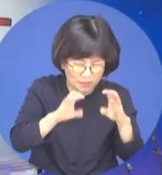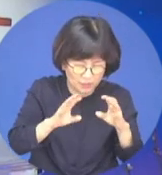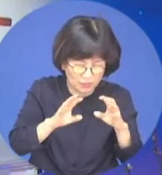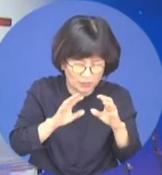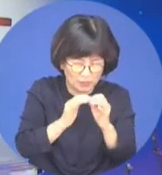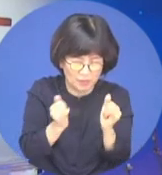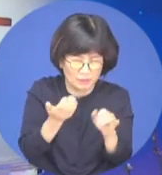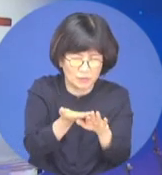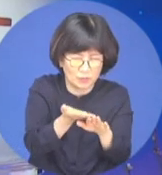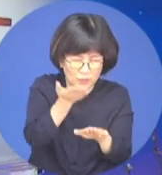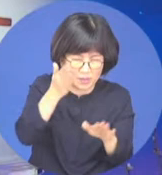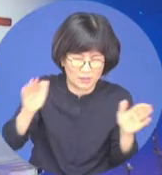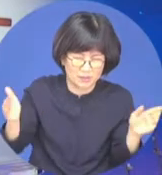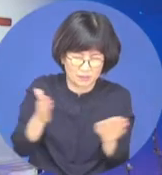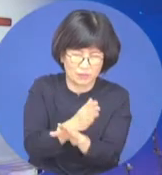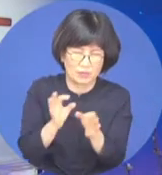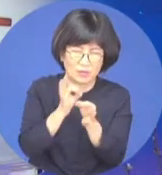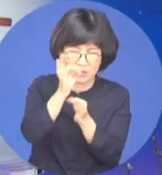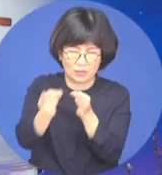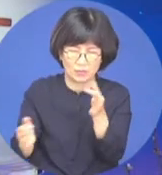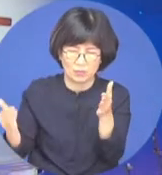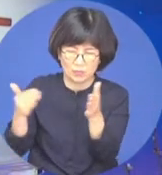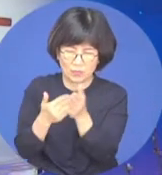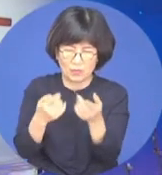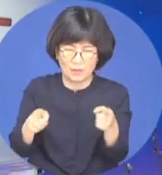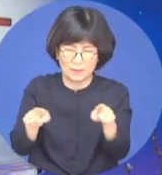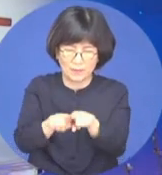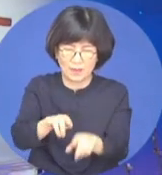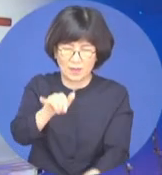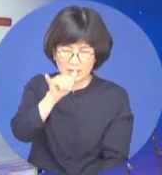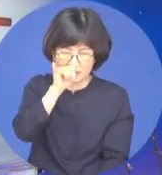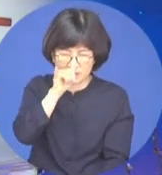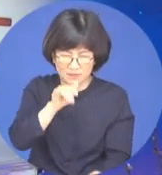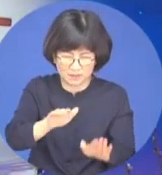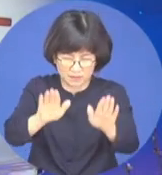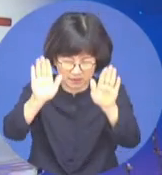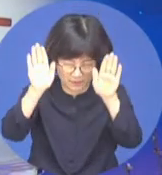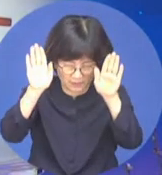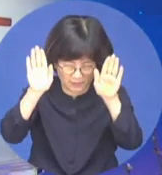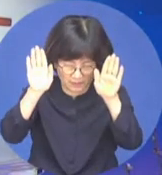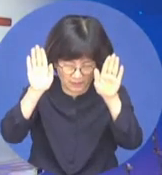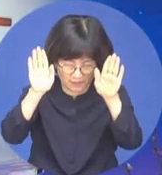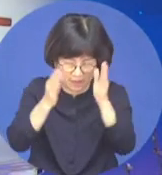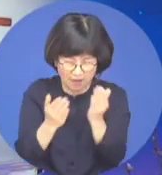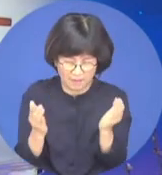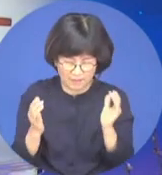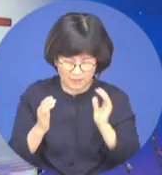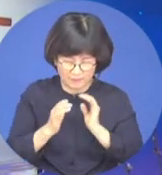선교사들 이외에 이제로부터 영원토록 함께 있을지어다. 아멘, 아멘.